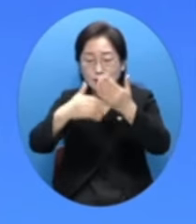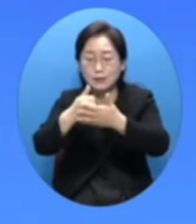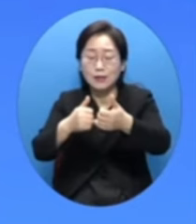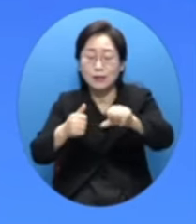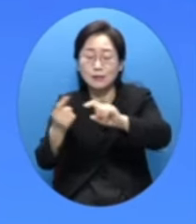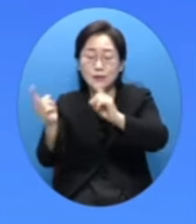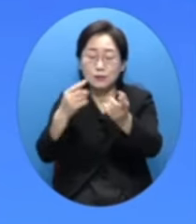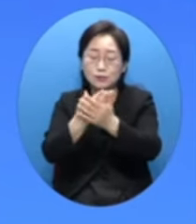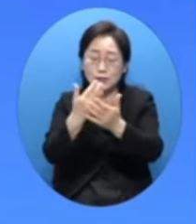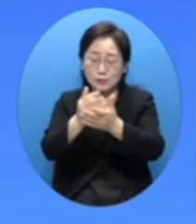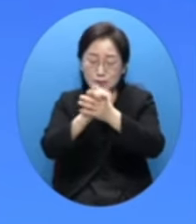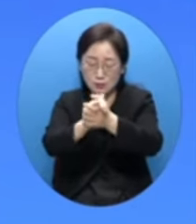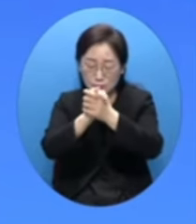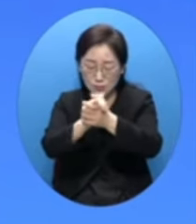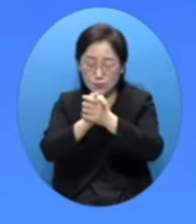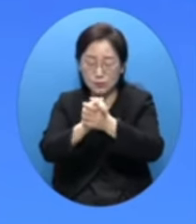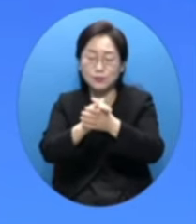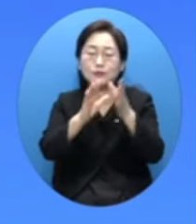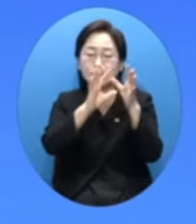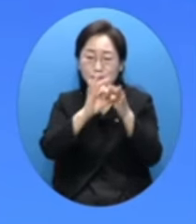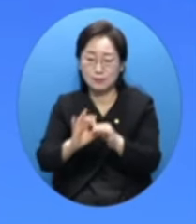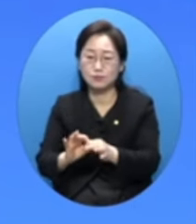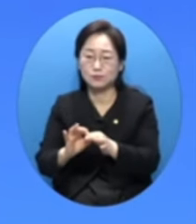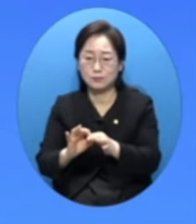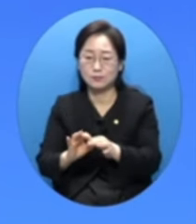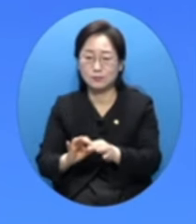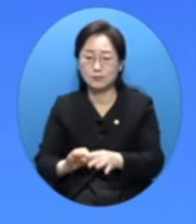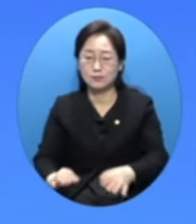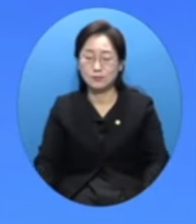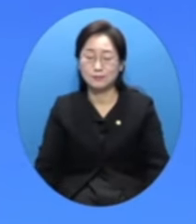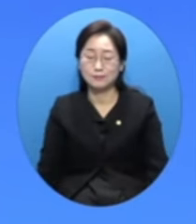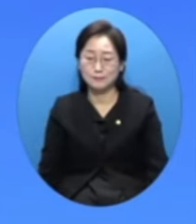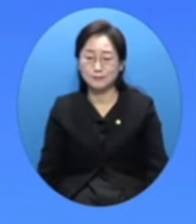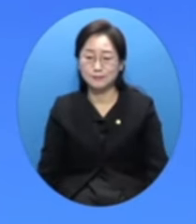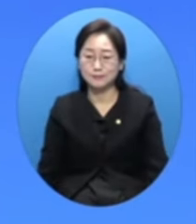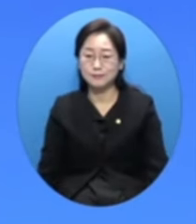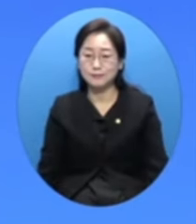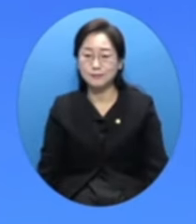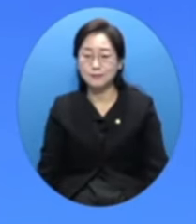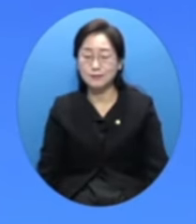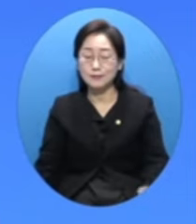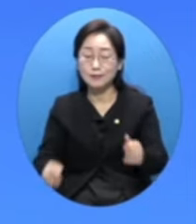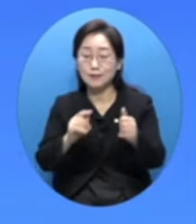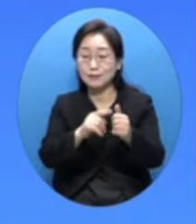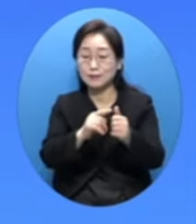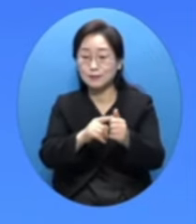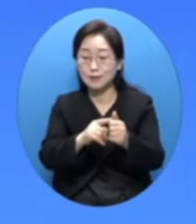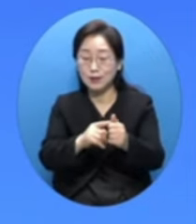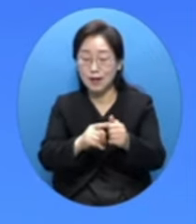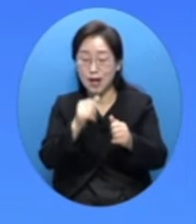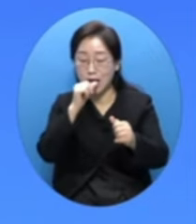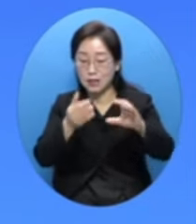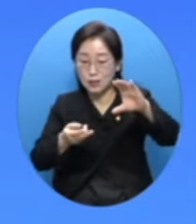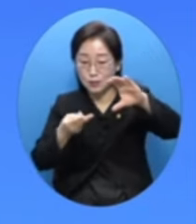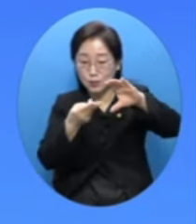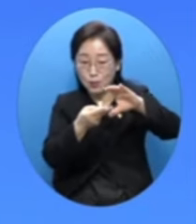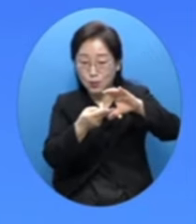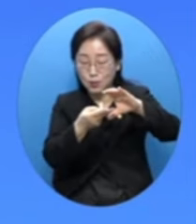기도하고 또 기도하고 또 기도했습니다 그래서이 아이가이 통속에서